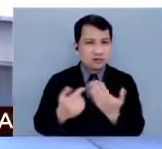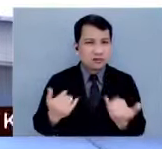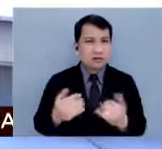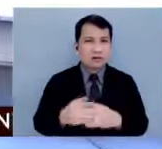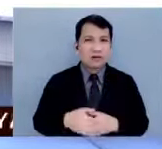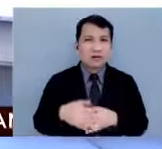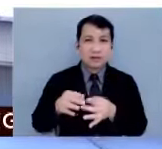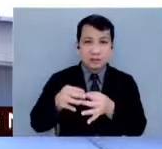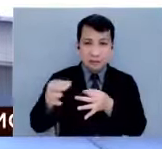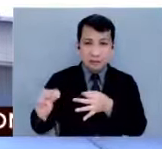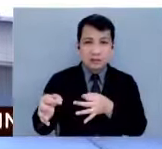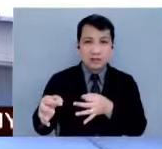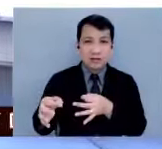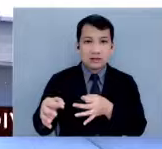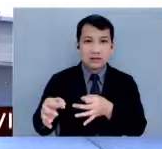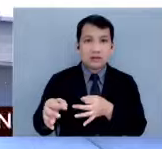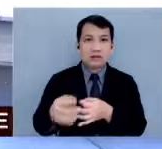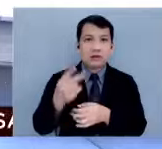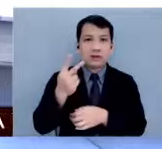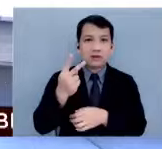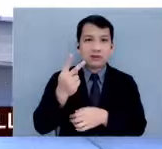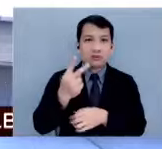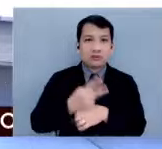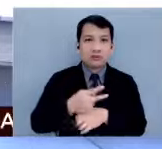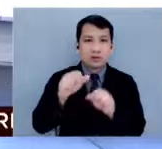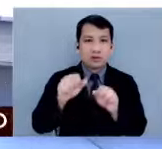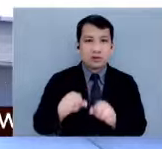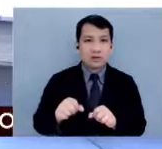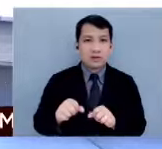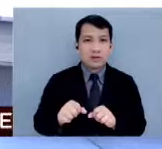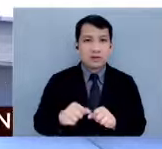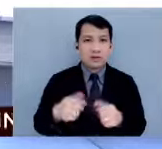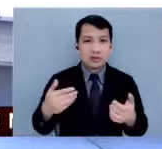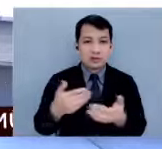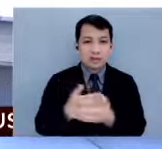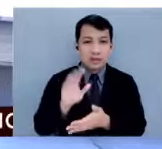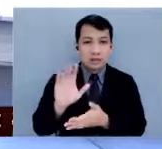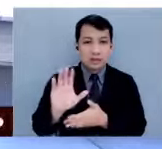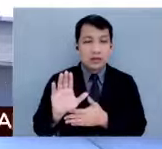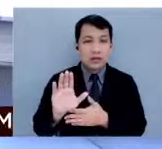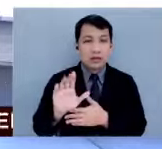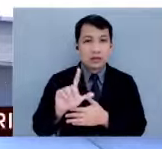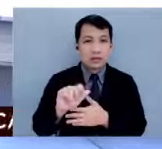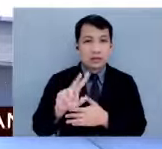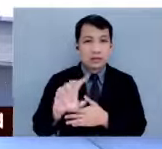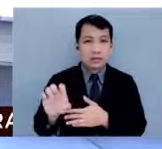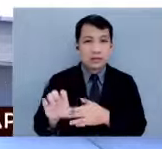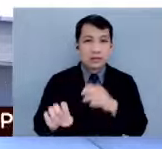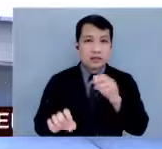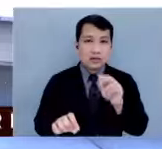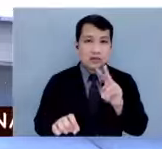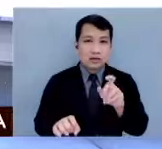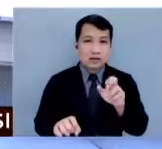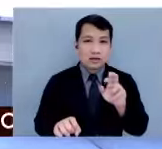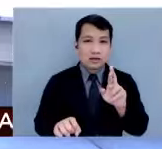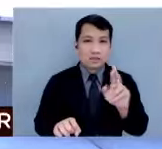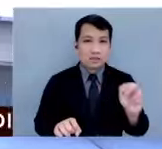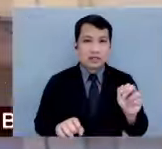Extended ng dalawa pang season sa Netflix ang hit live-action adaptation na Avatar: The Last